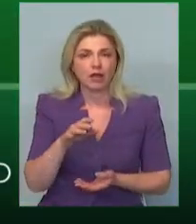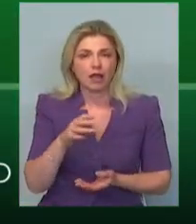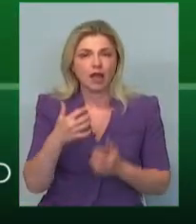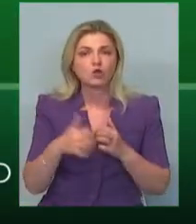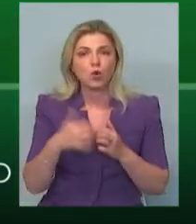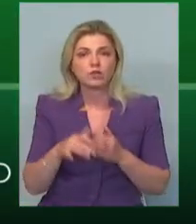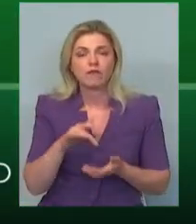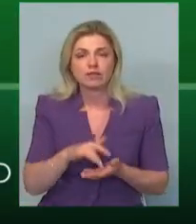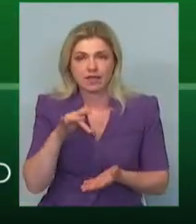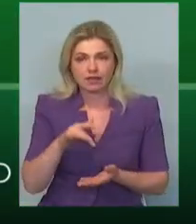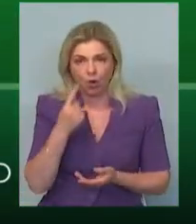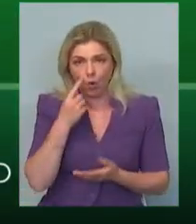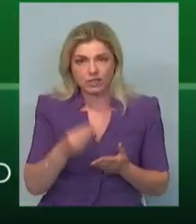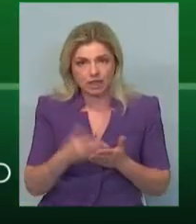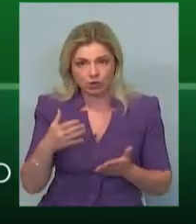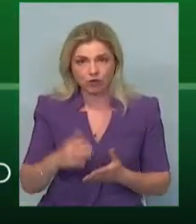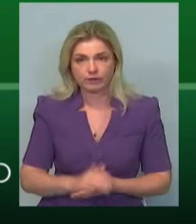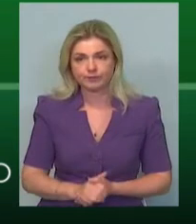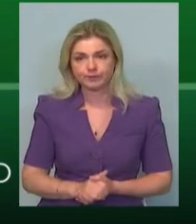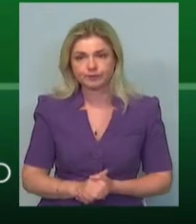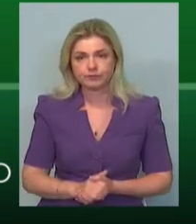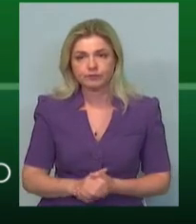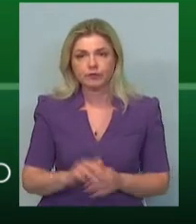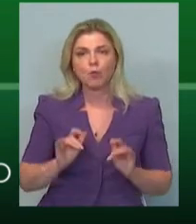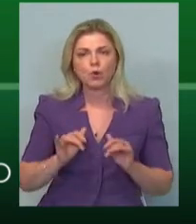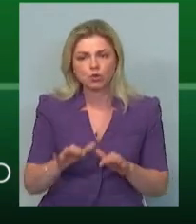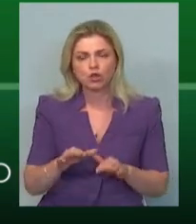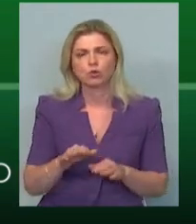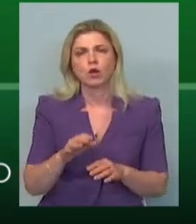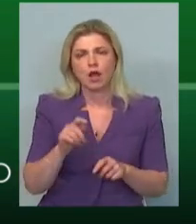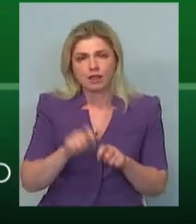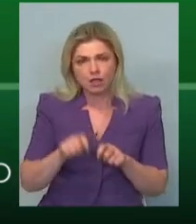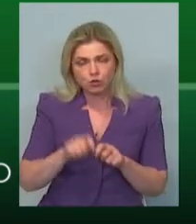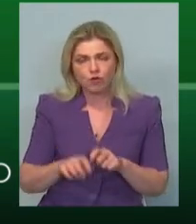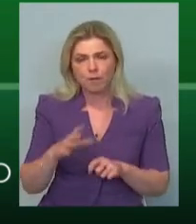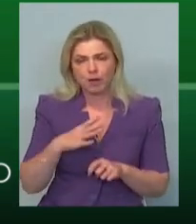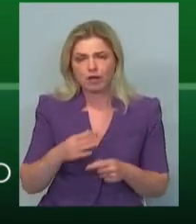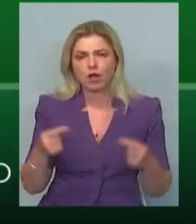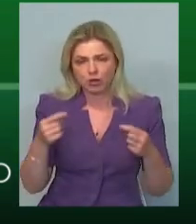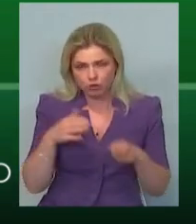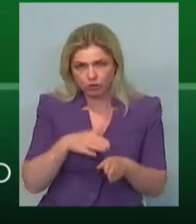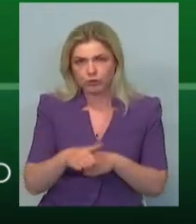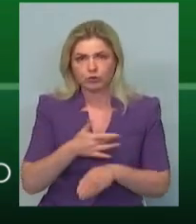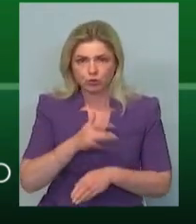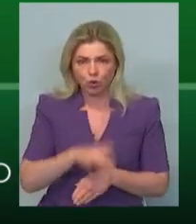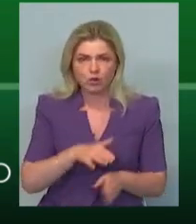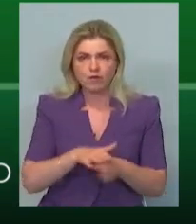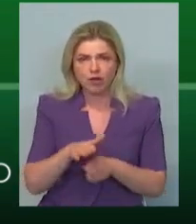допуску учасників і перебування на пункті тестування відбувалася чітко з дотриманням карантинних обмежень,